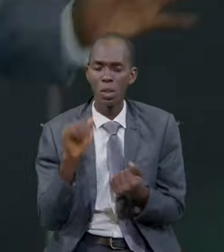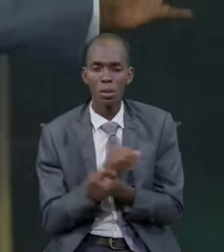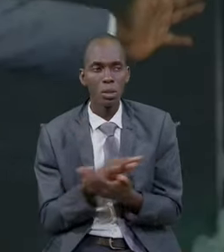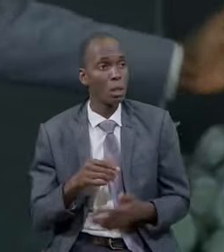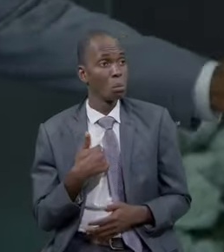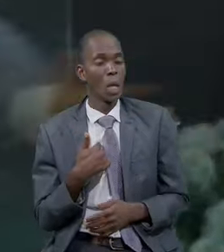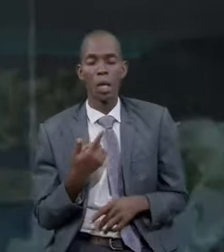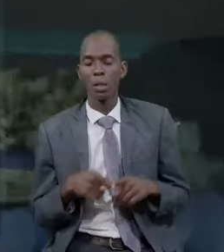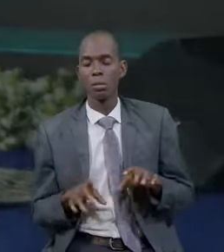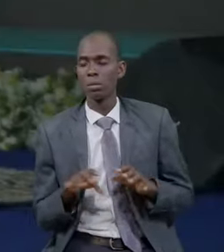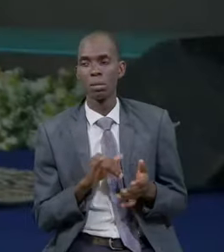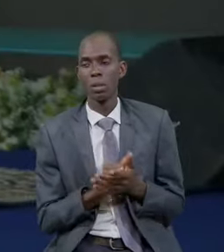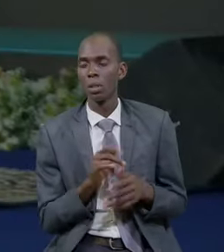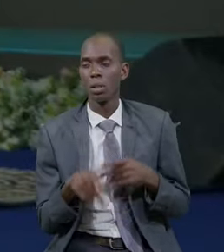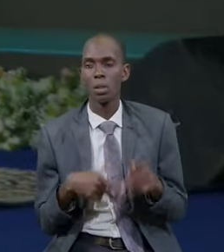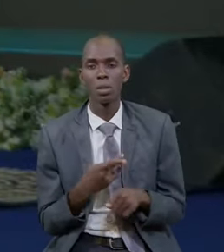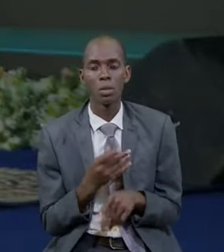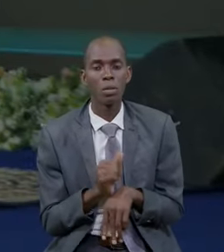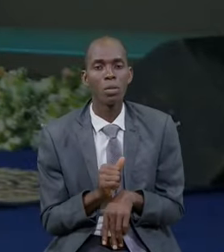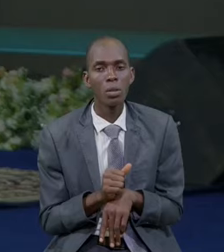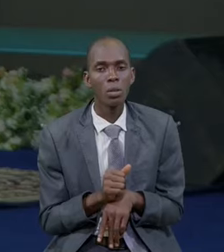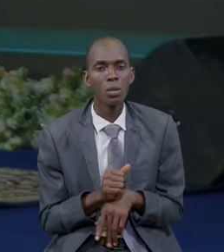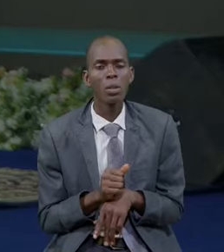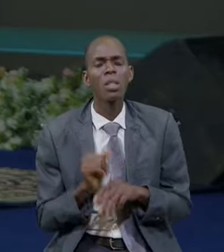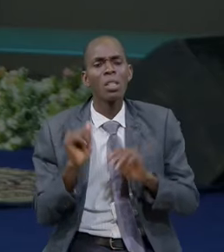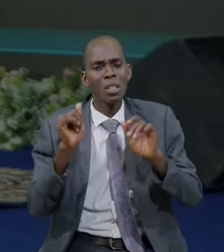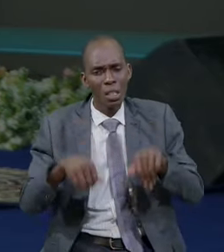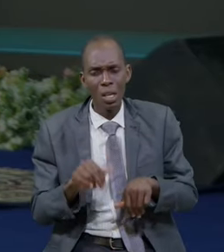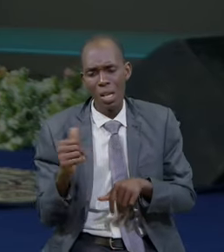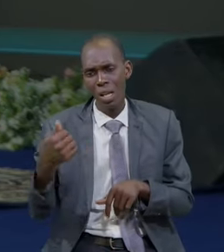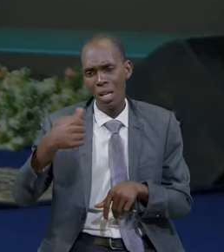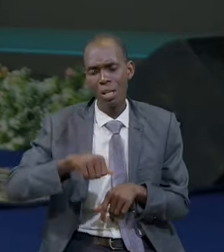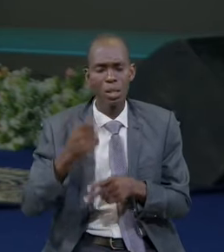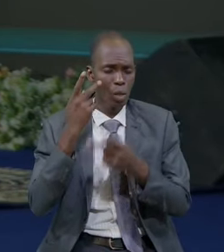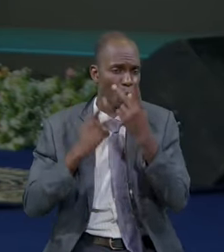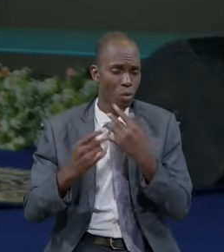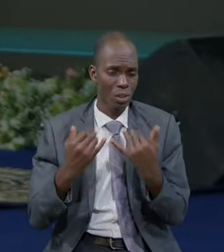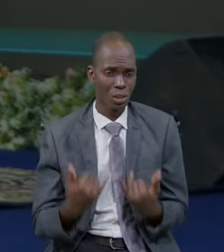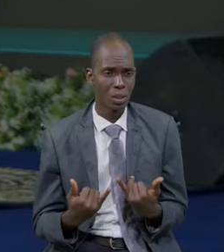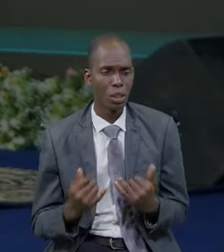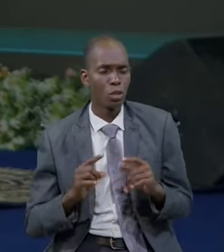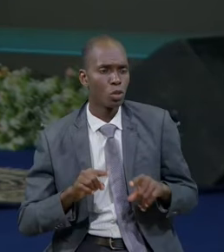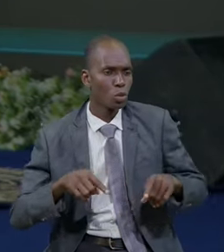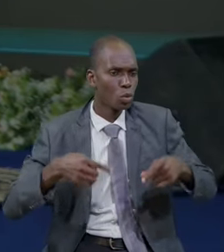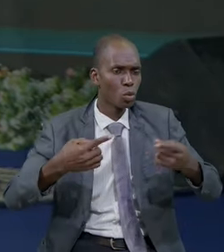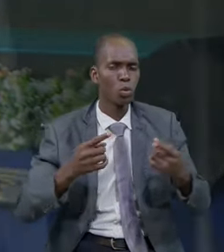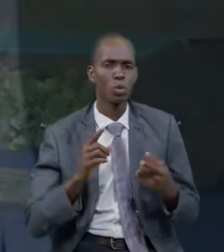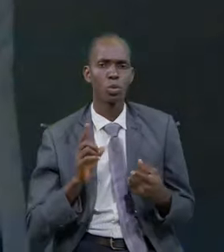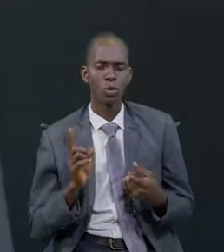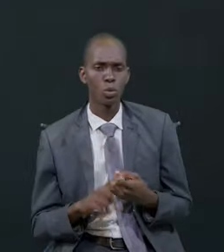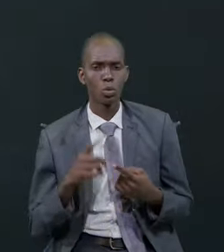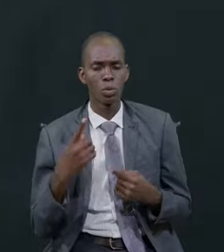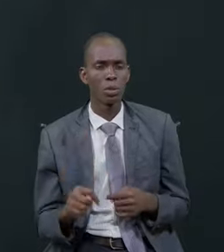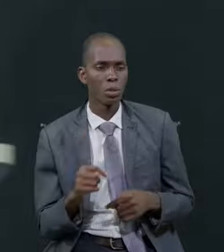dire de tout le monde, même nous allons rien laisser derrière? Non, non, pas. C'est pas ce